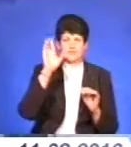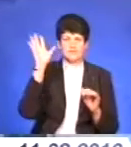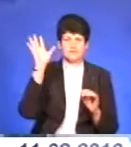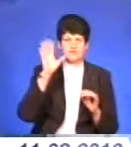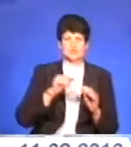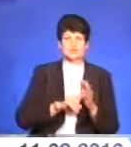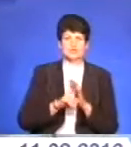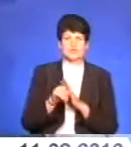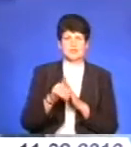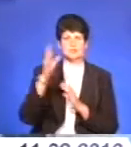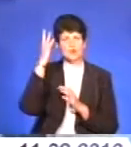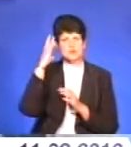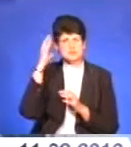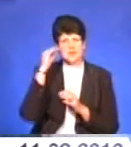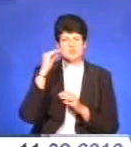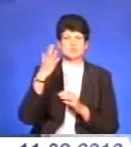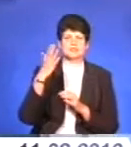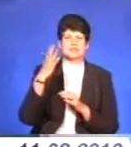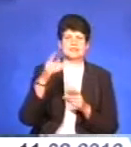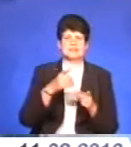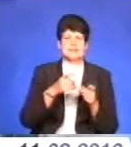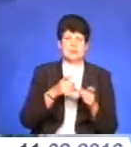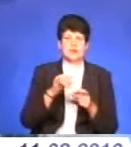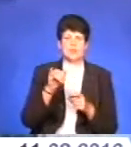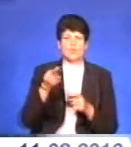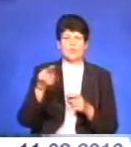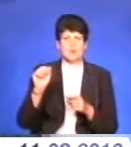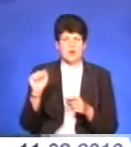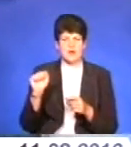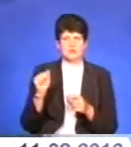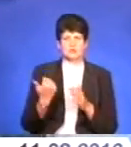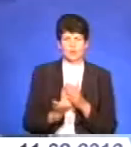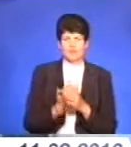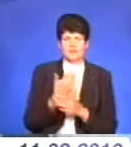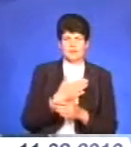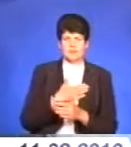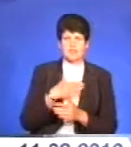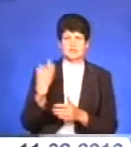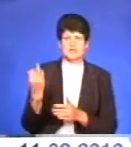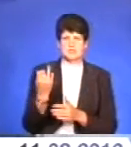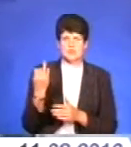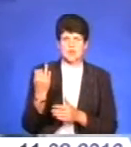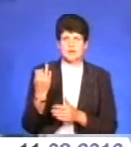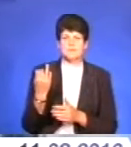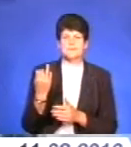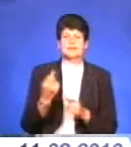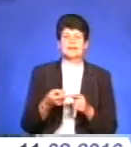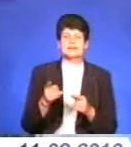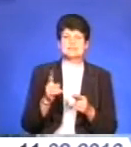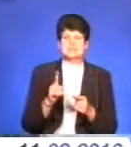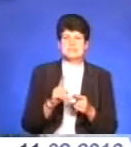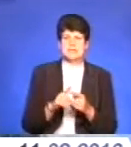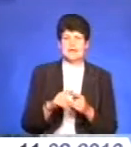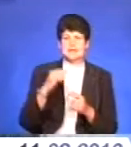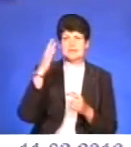козаччини, стрілеччини, армії УПА, і новітня наша історія – це